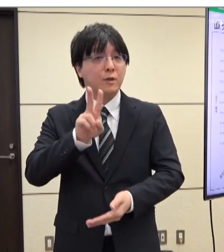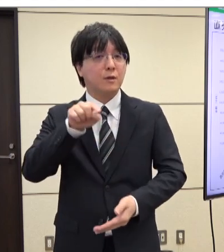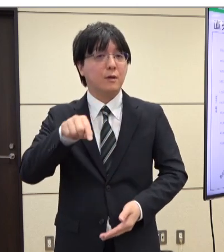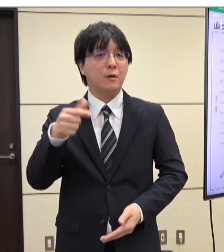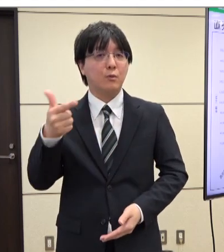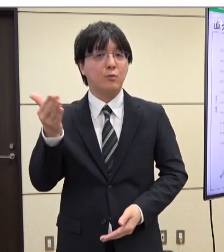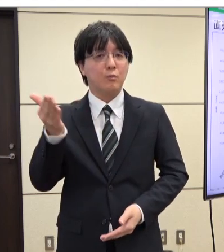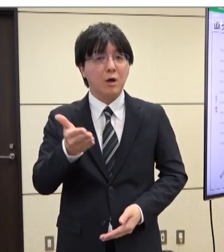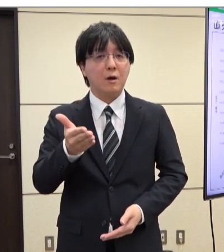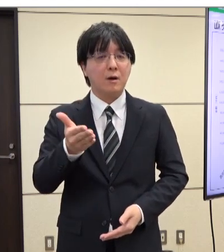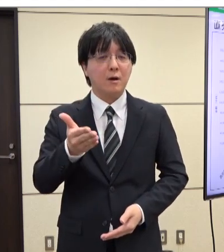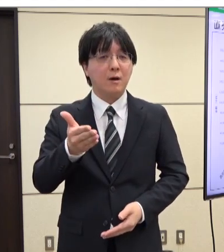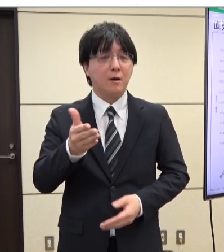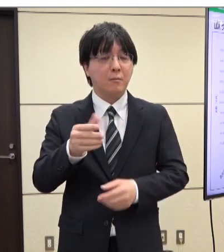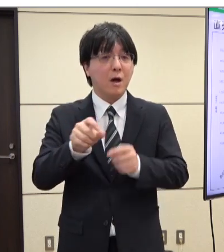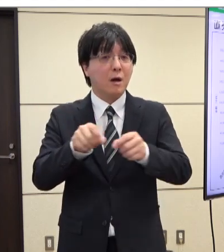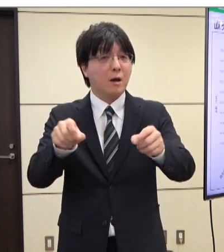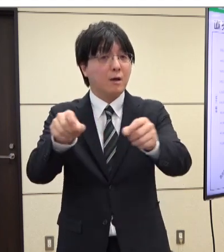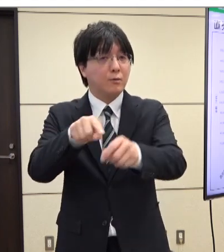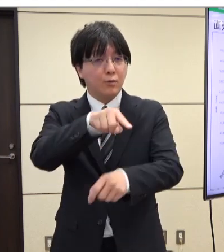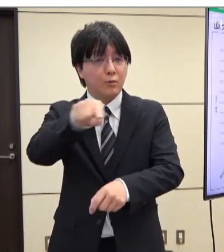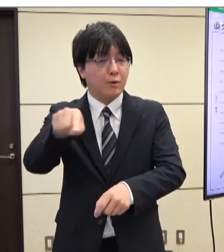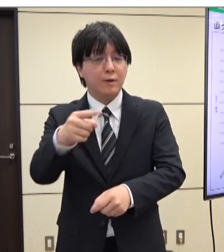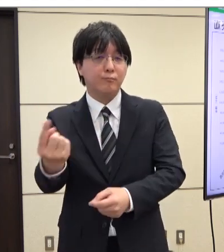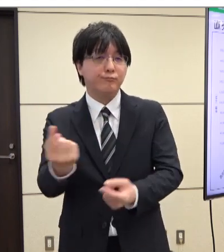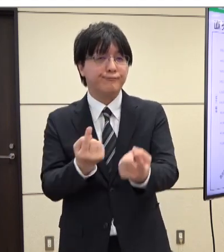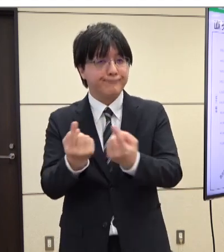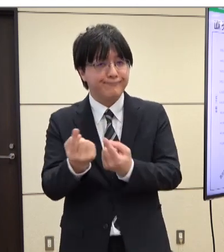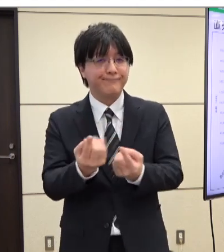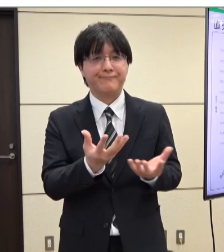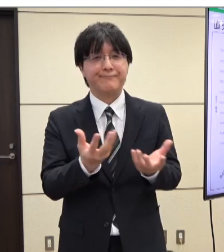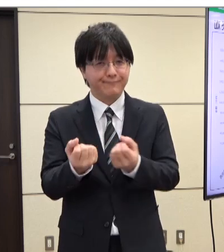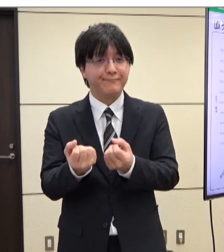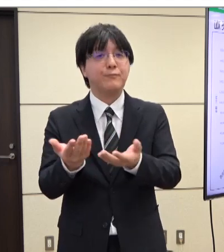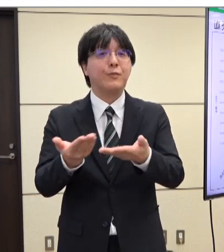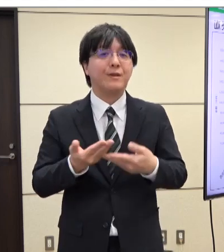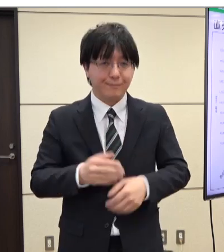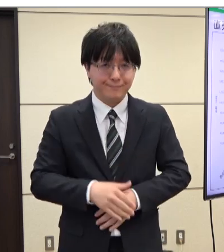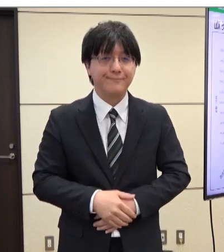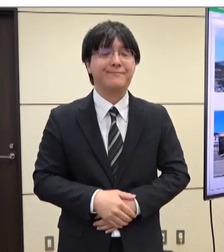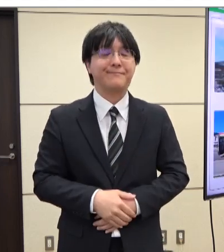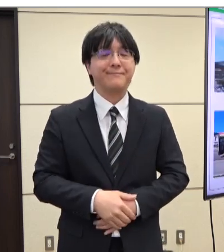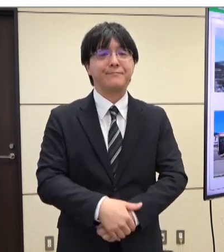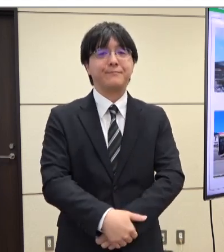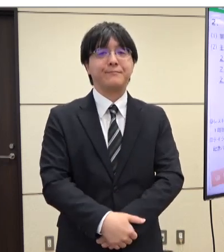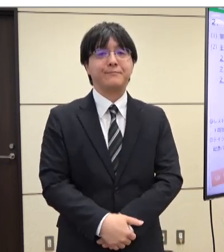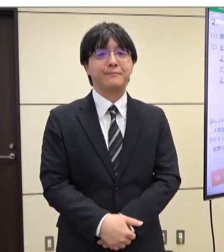から、かなり関東圏からも来ていただいているのかなというふうに思っております。